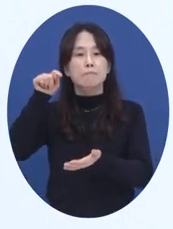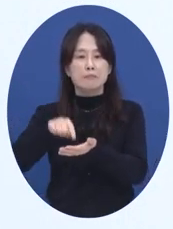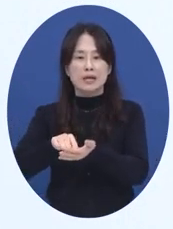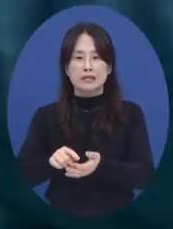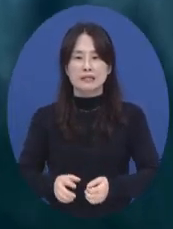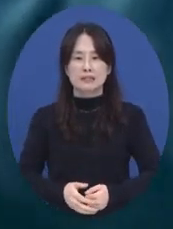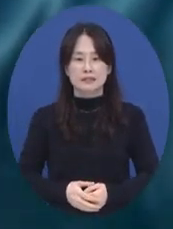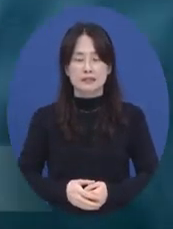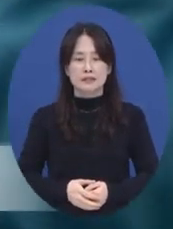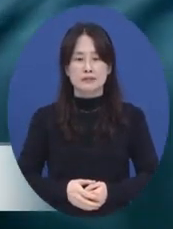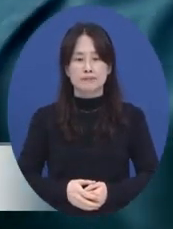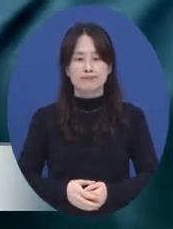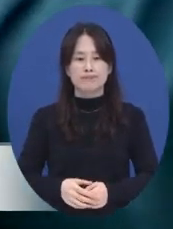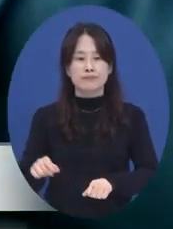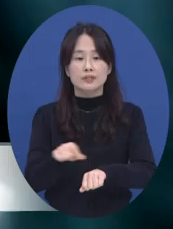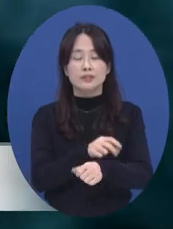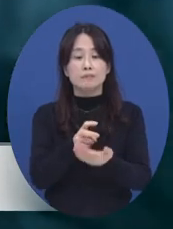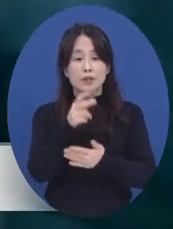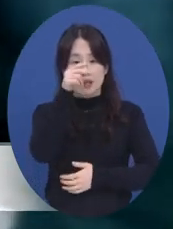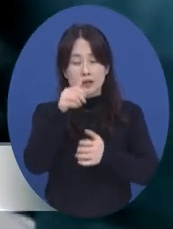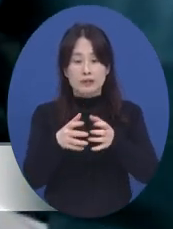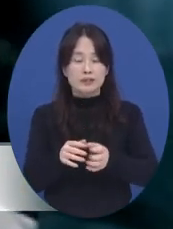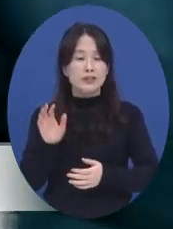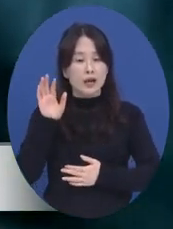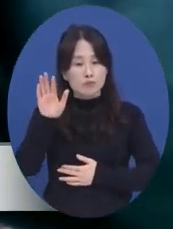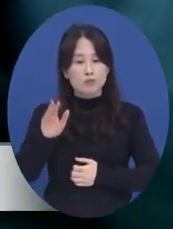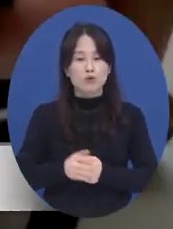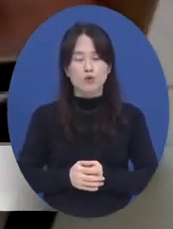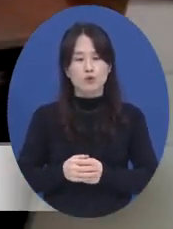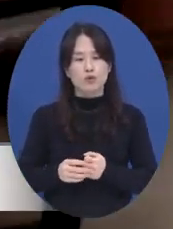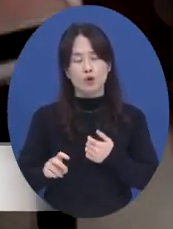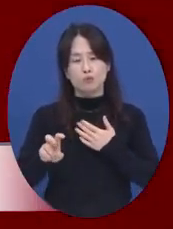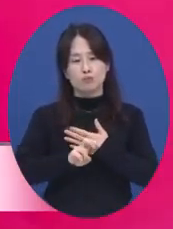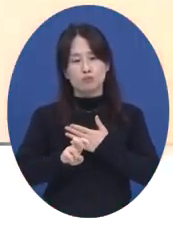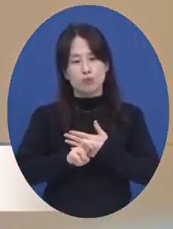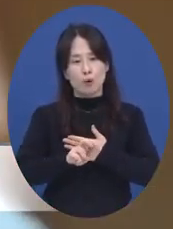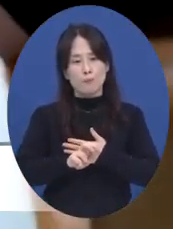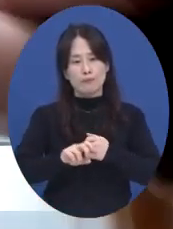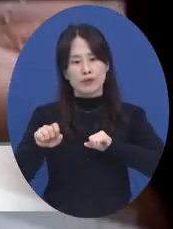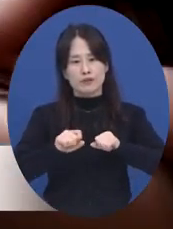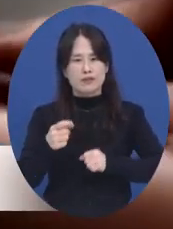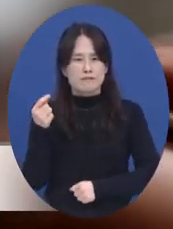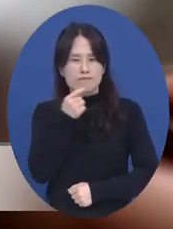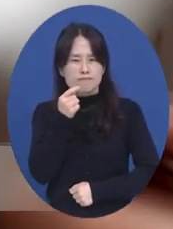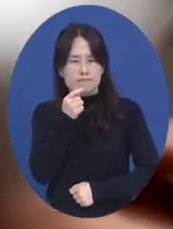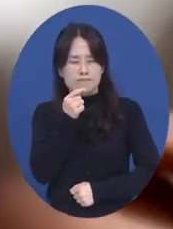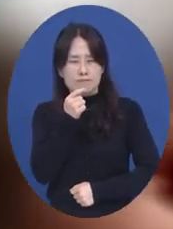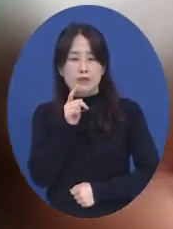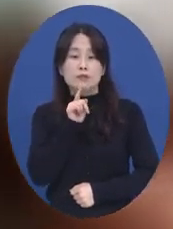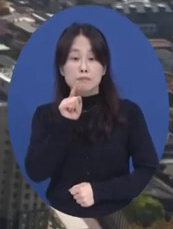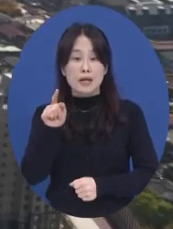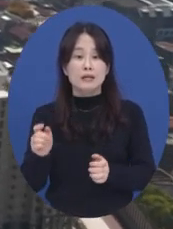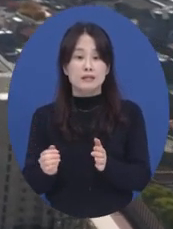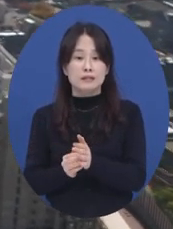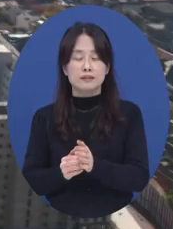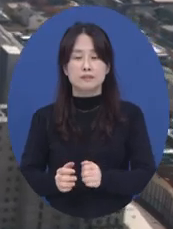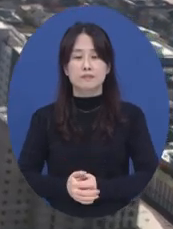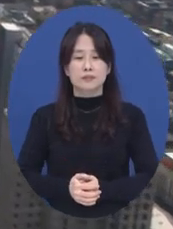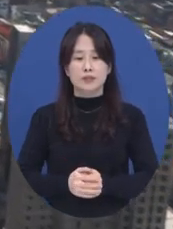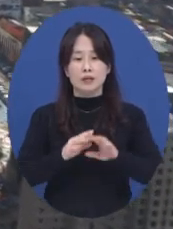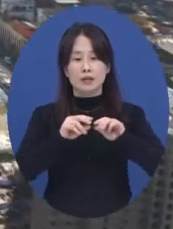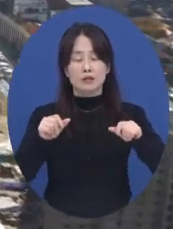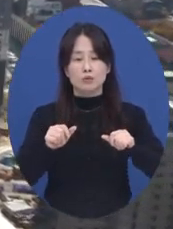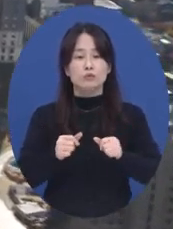걸려들었습니다. 도특사경은 앞으로 부동산 불법행위 기획수사를 고강도로 벌이겠다고 밝혔습니다.